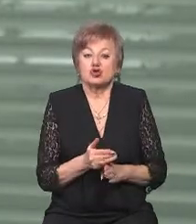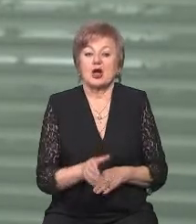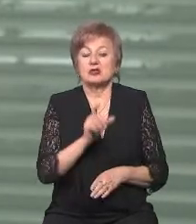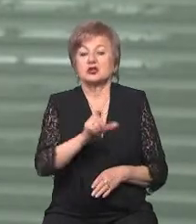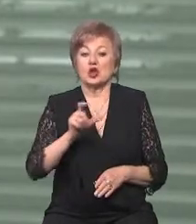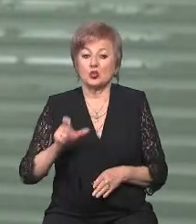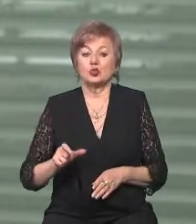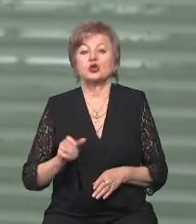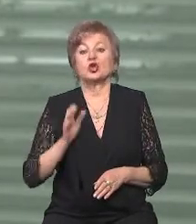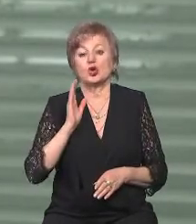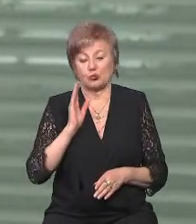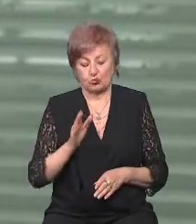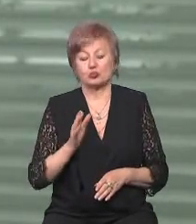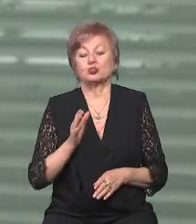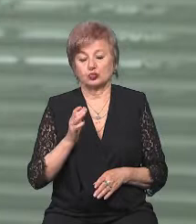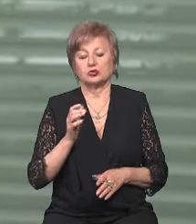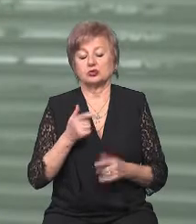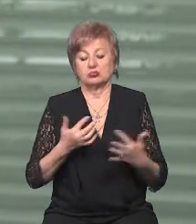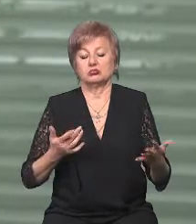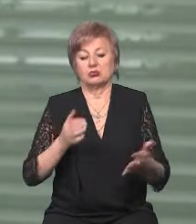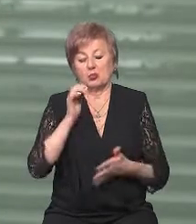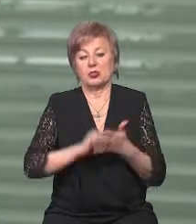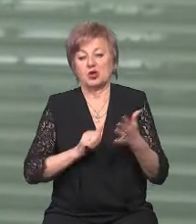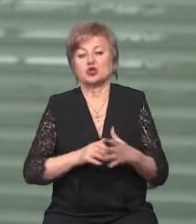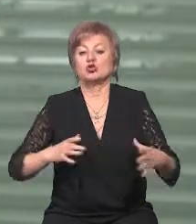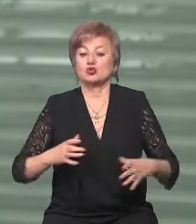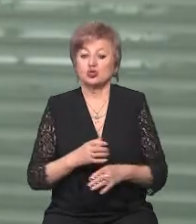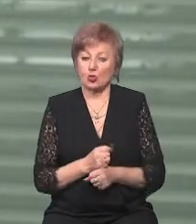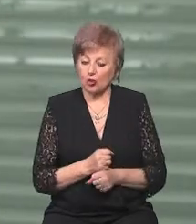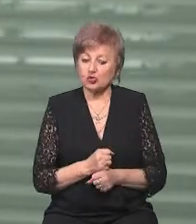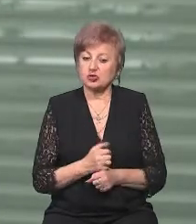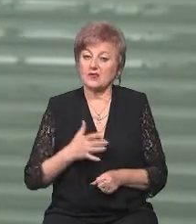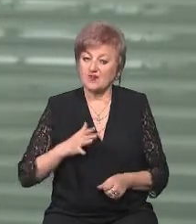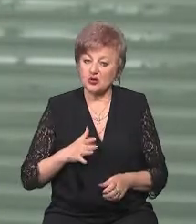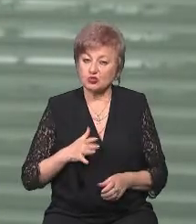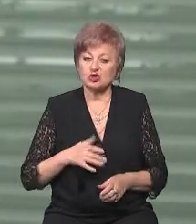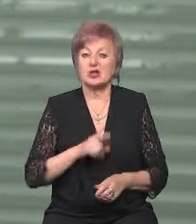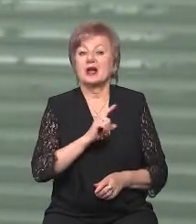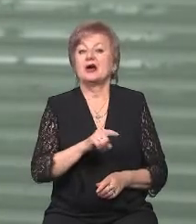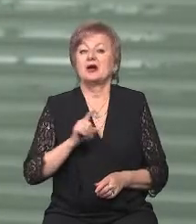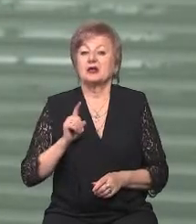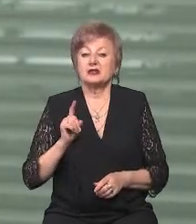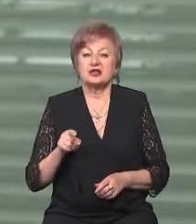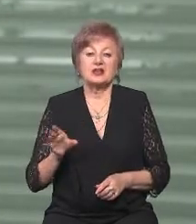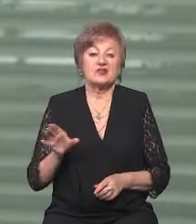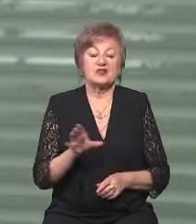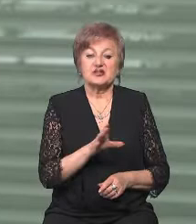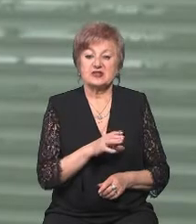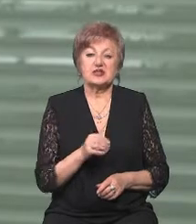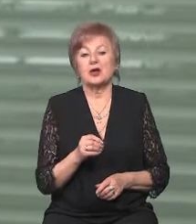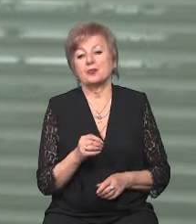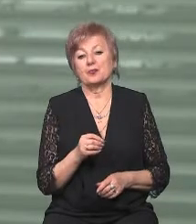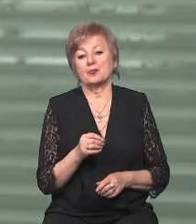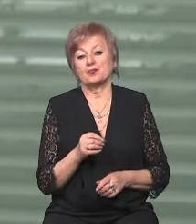буде з певних зрозумілих причин скорочена і вивільнена. Тому що ті всі, будемо так